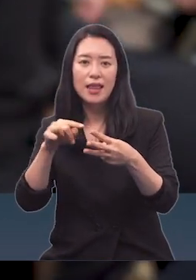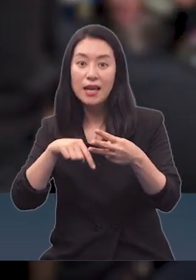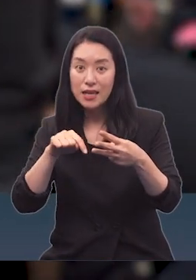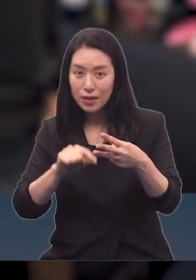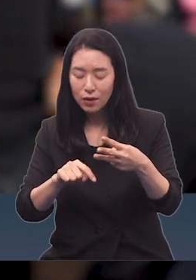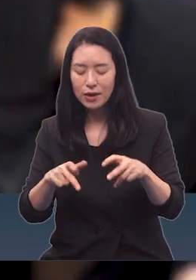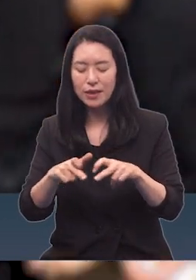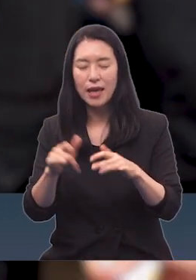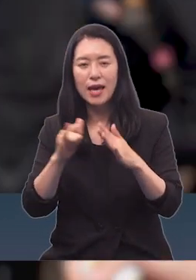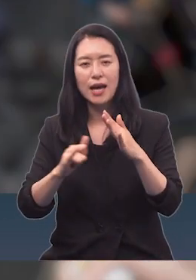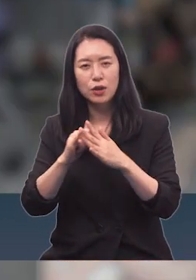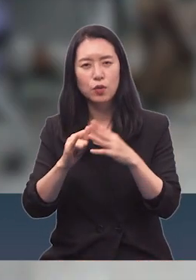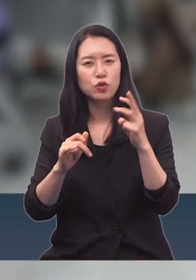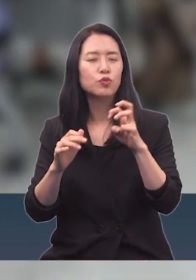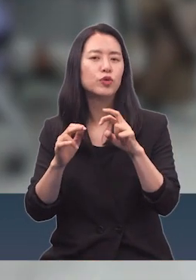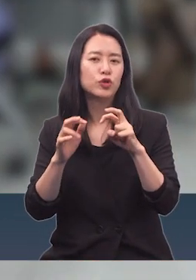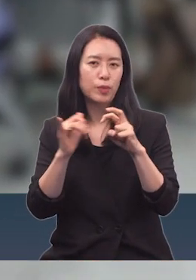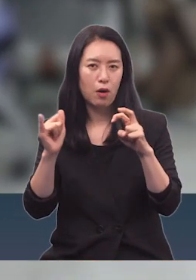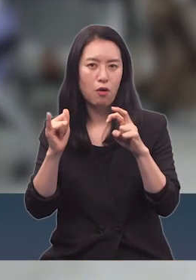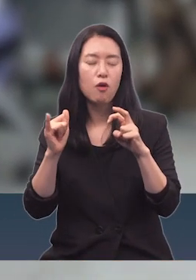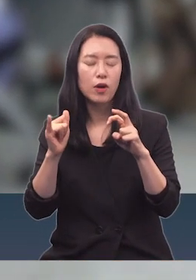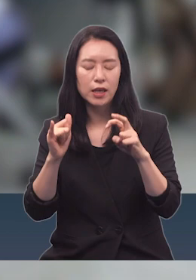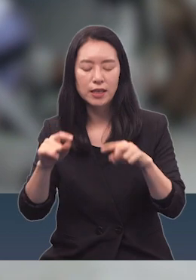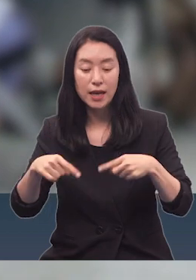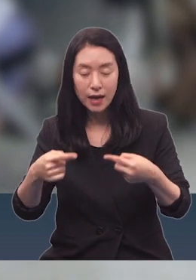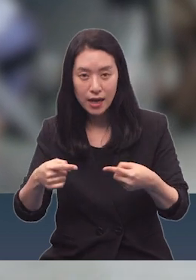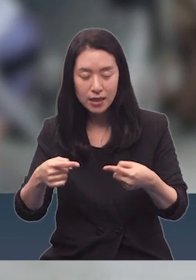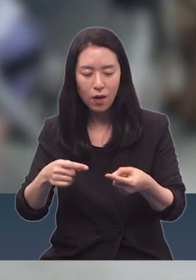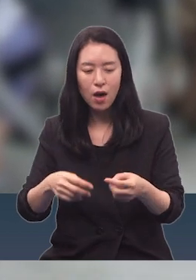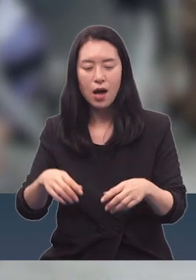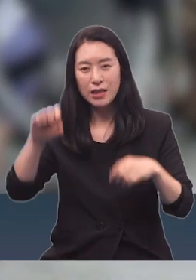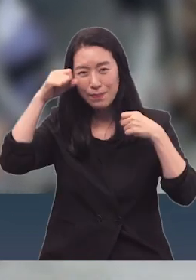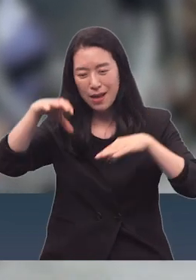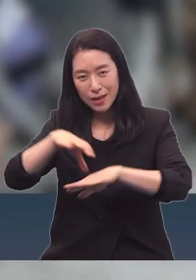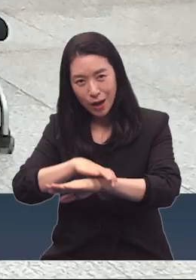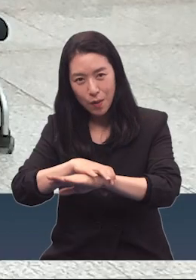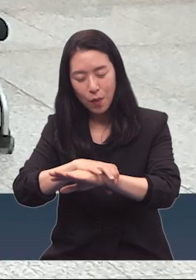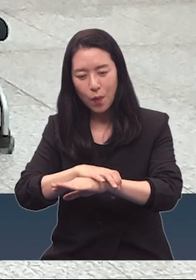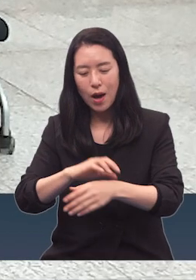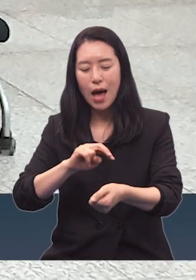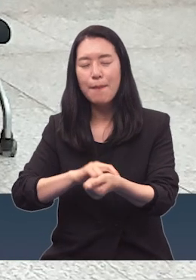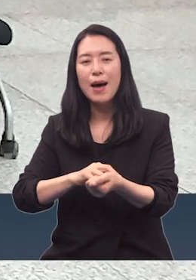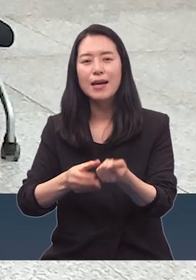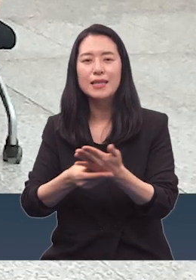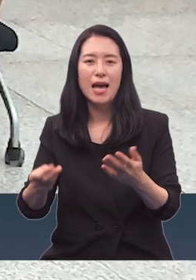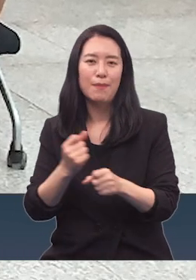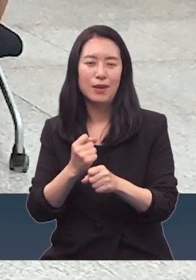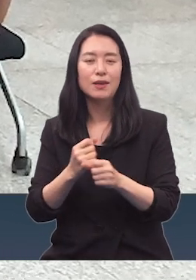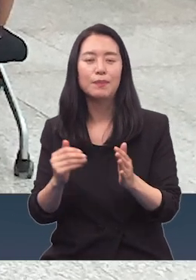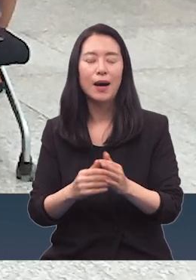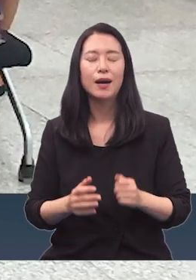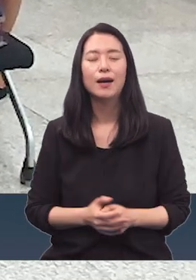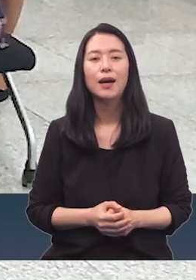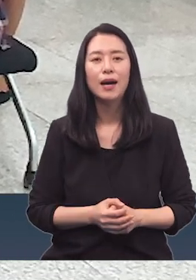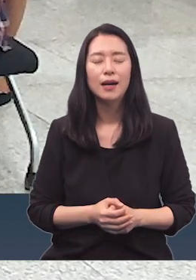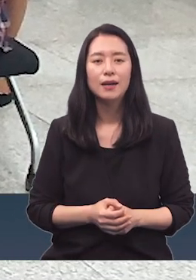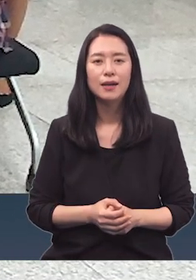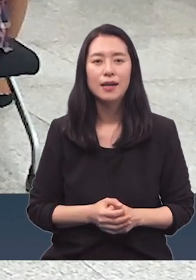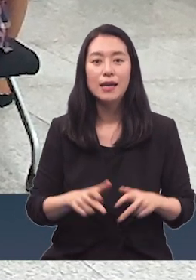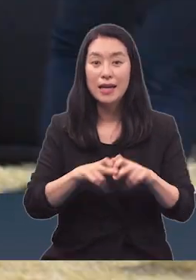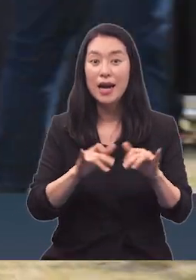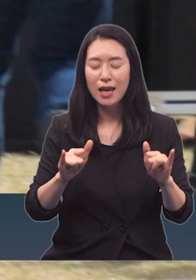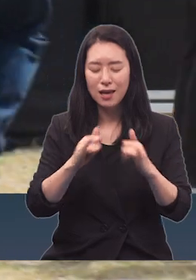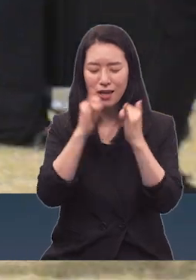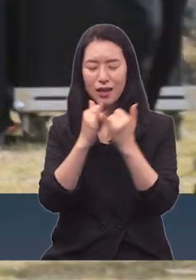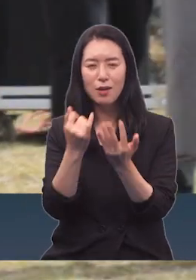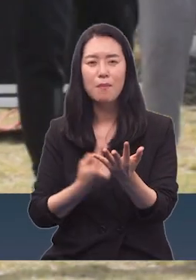관내 행사에서는 장애인 가족 20명을 대상으로 족욕 한방차 만들기 등의 프로그램이 진행됐습니다 꾸는